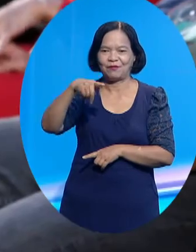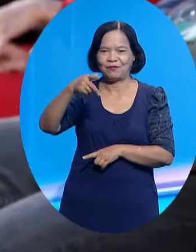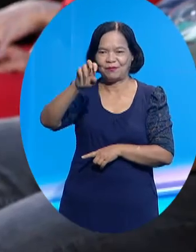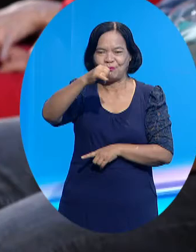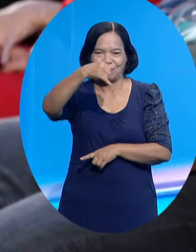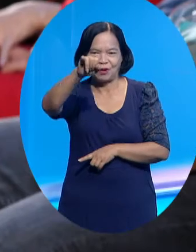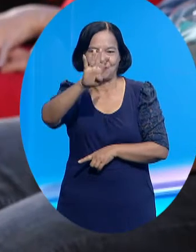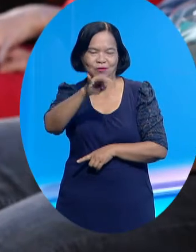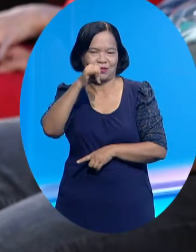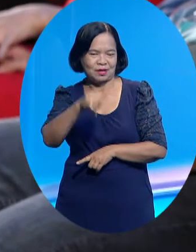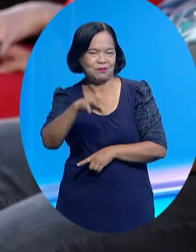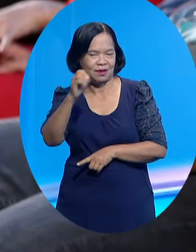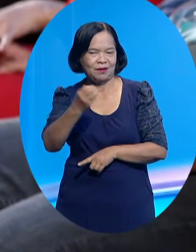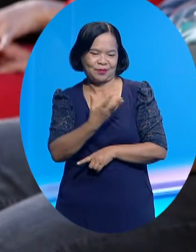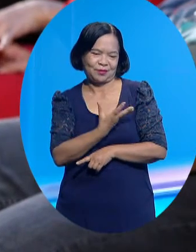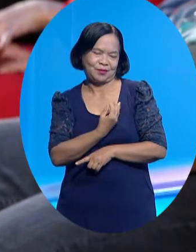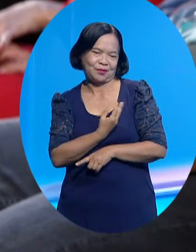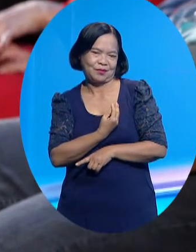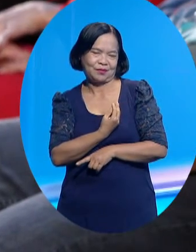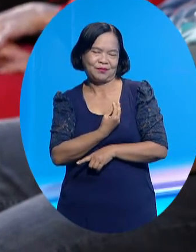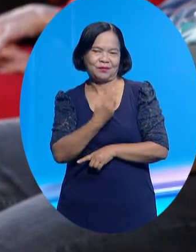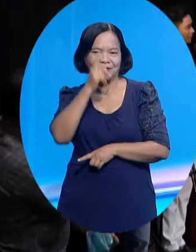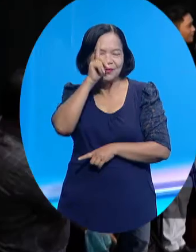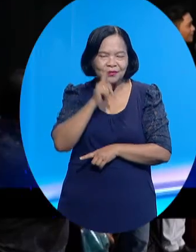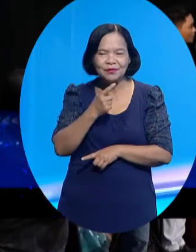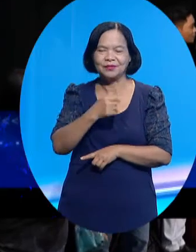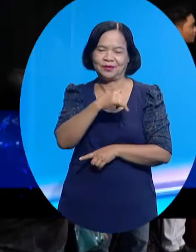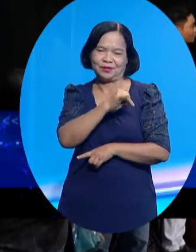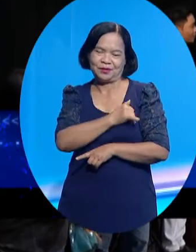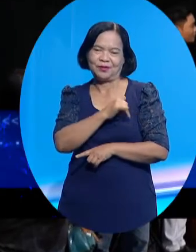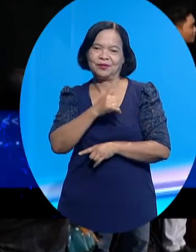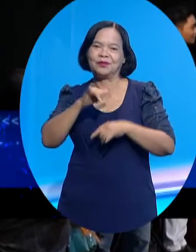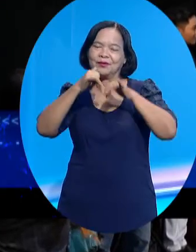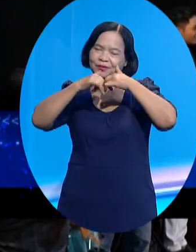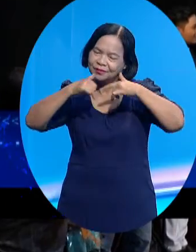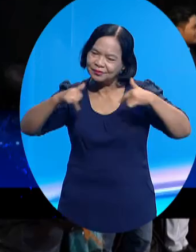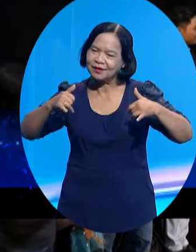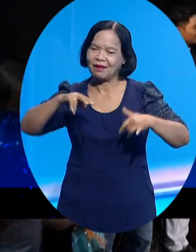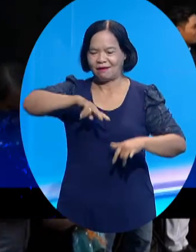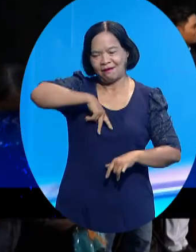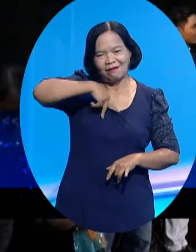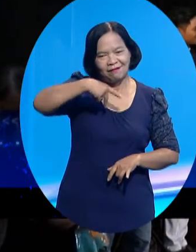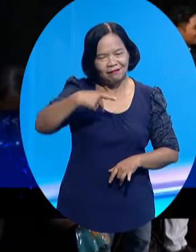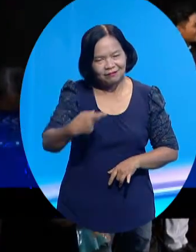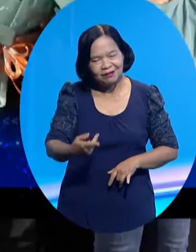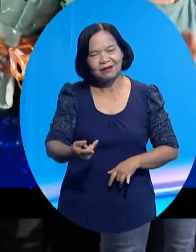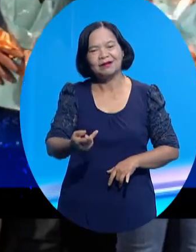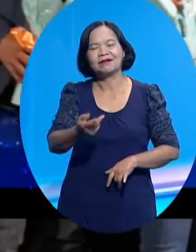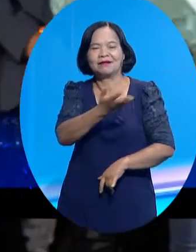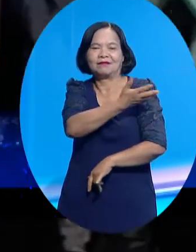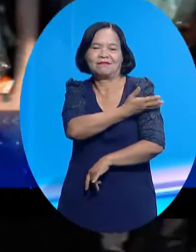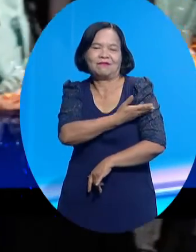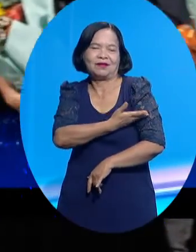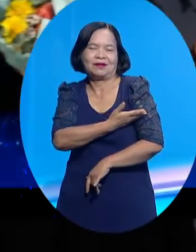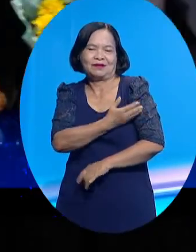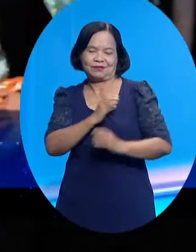Cũng khắc họa các cung bậc cảm xúc tình yêu tuổi trẻ đó là sự cảm hóa quyết liệt thậm chí h sinh hay chữa lành vết thương thắp